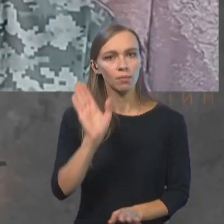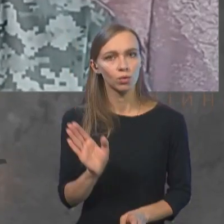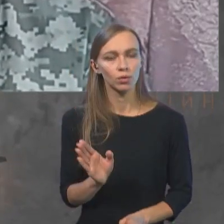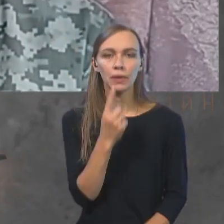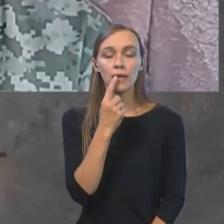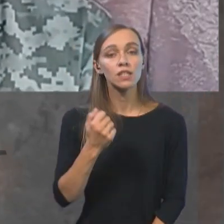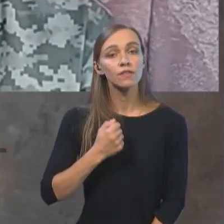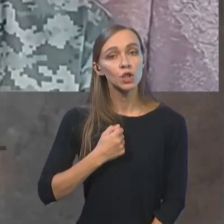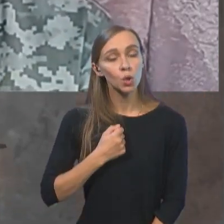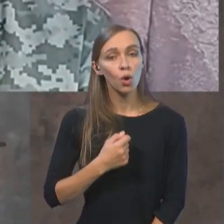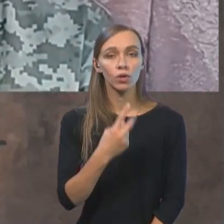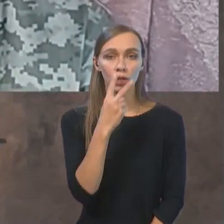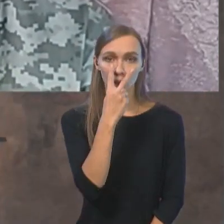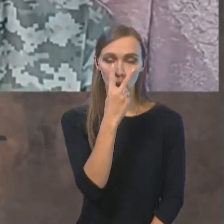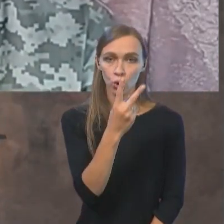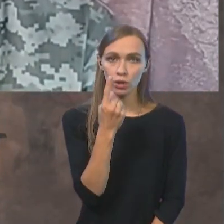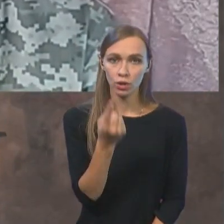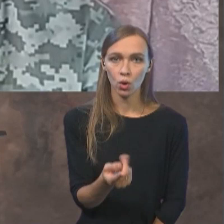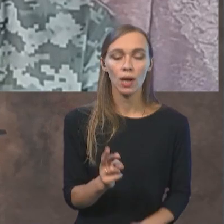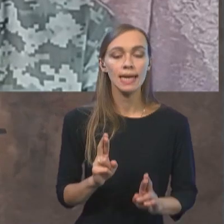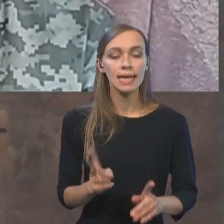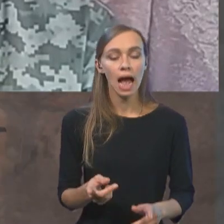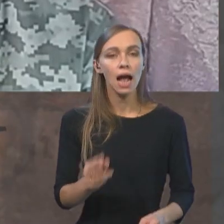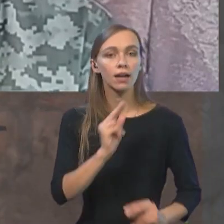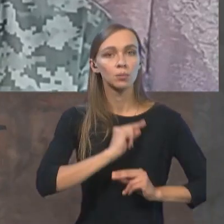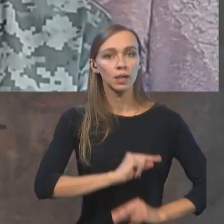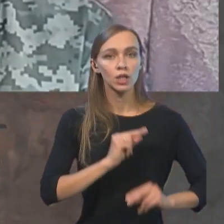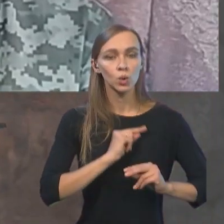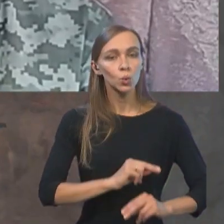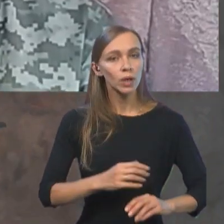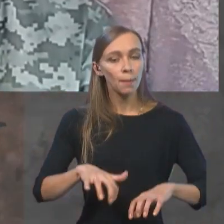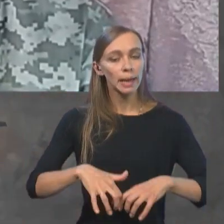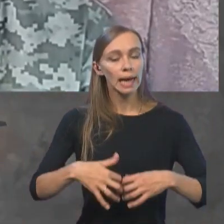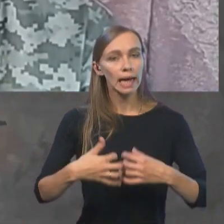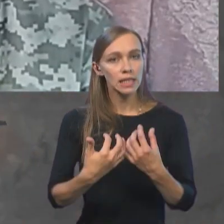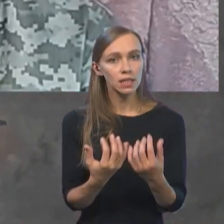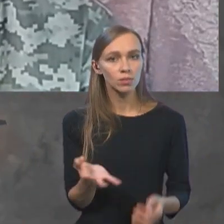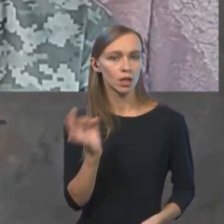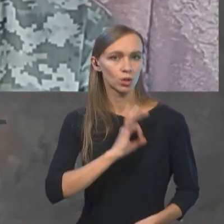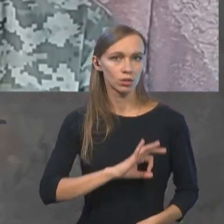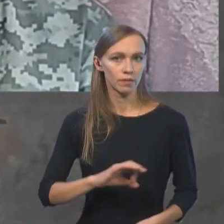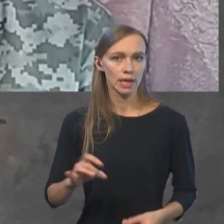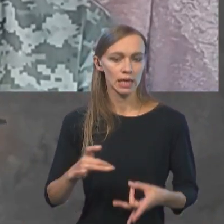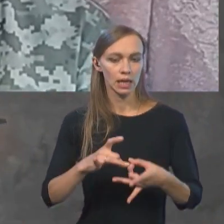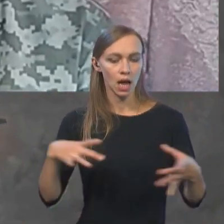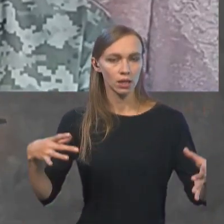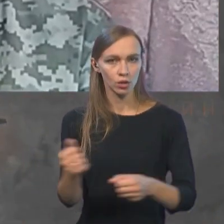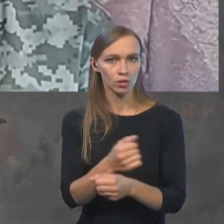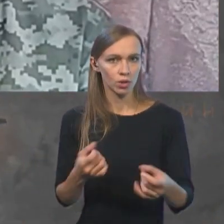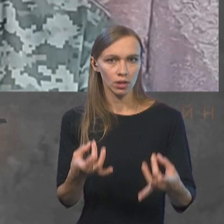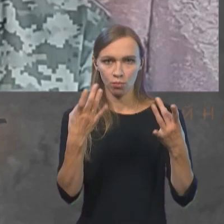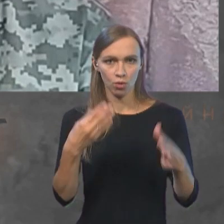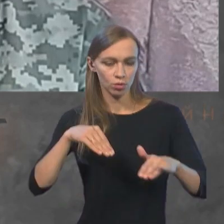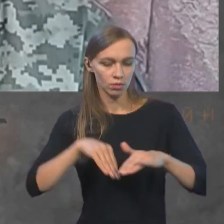зору, як працює механізм оцей застосування ядерної зброї? Це ж не просто дістати там ракету зі складу